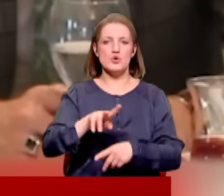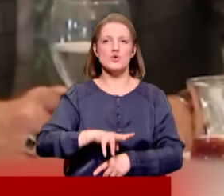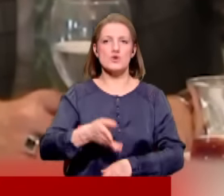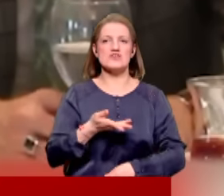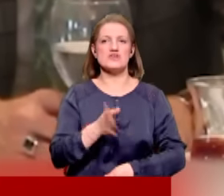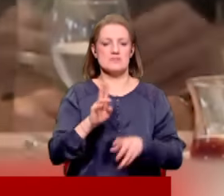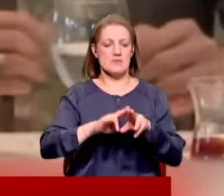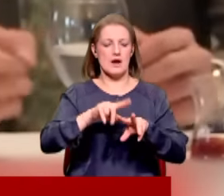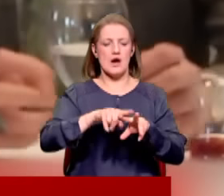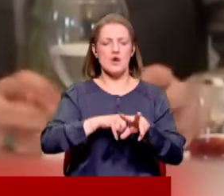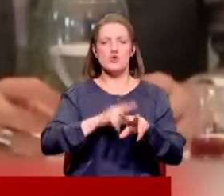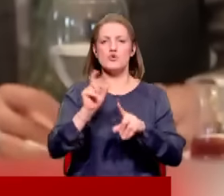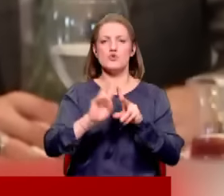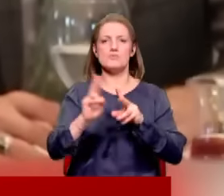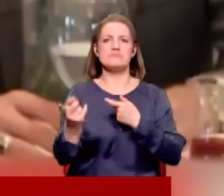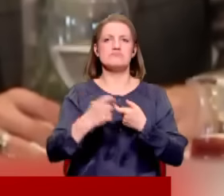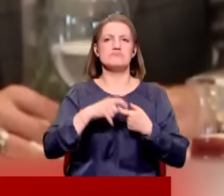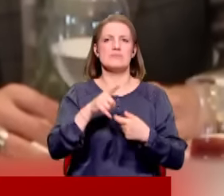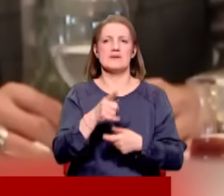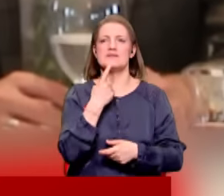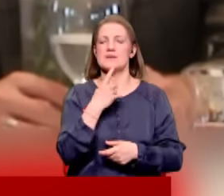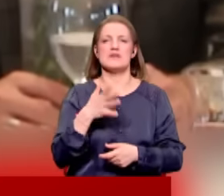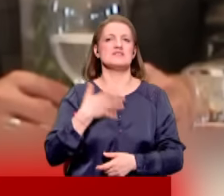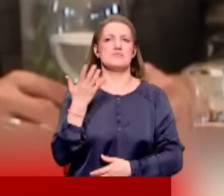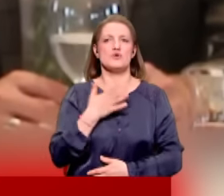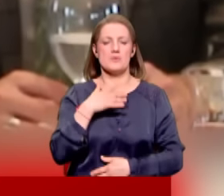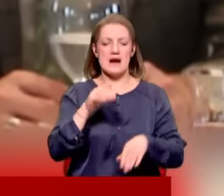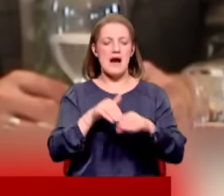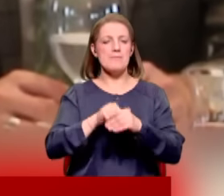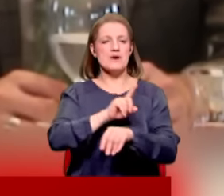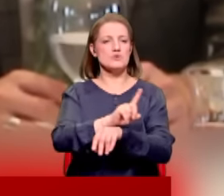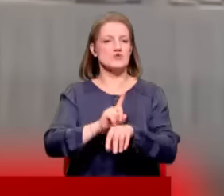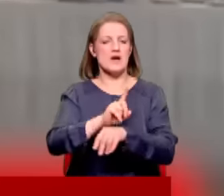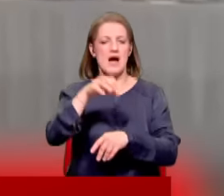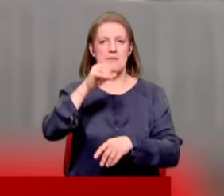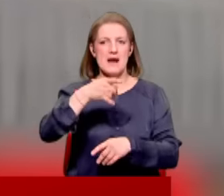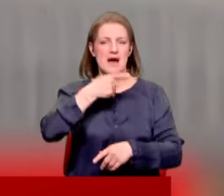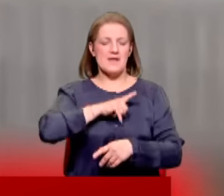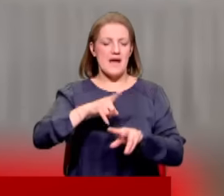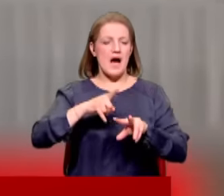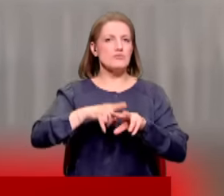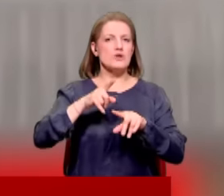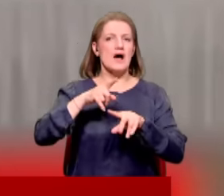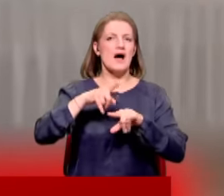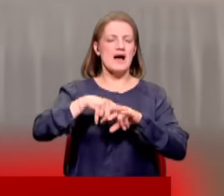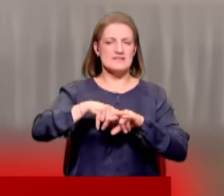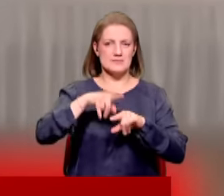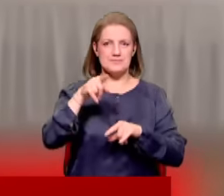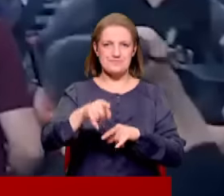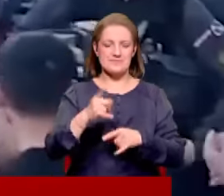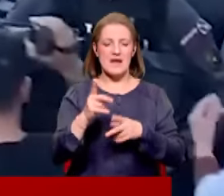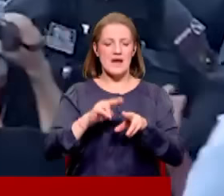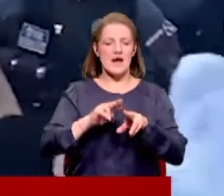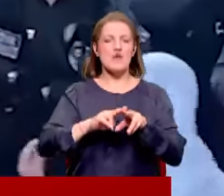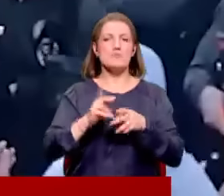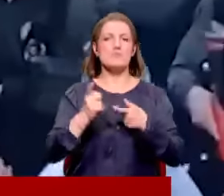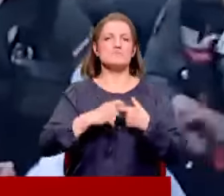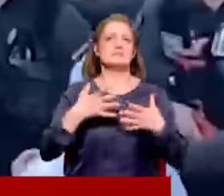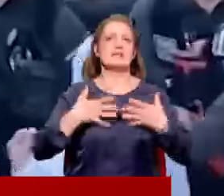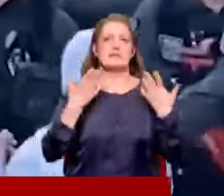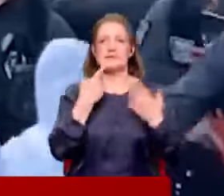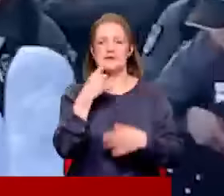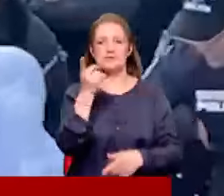Kayyum atanmak için değil. Samimiyetle ben kayyum olarak atanmak istemiyorum. Kampanya süresince AK Parti'nin adayı Abdülhat Arvas kayyum atanmak istemiyorum demişti.